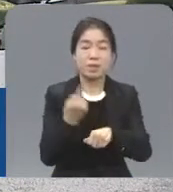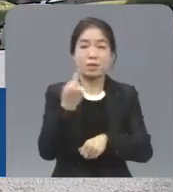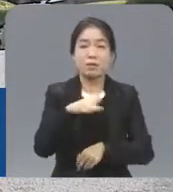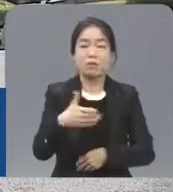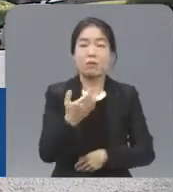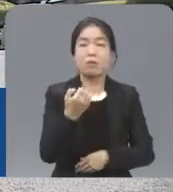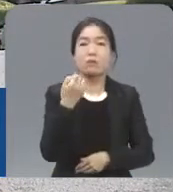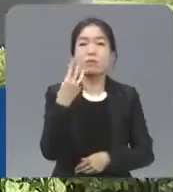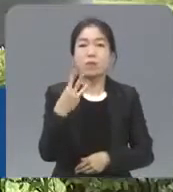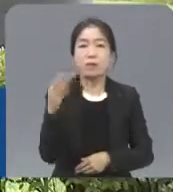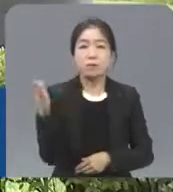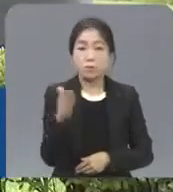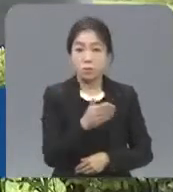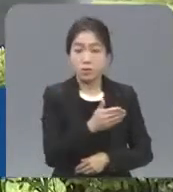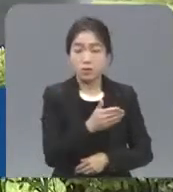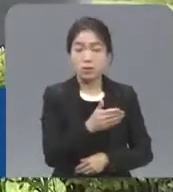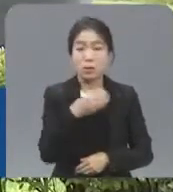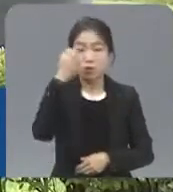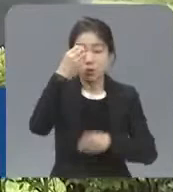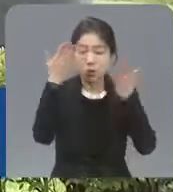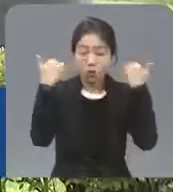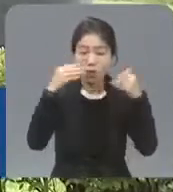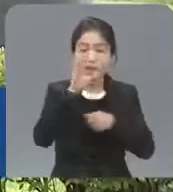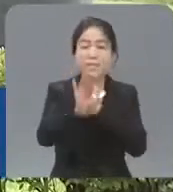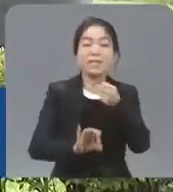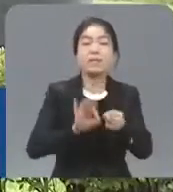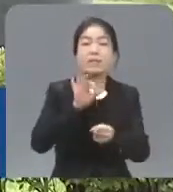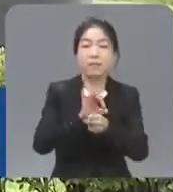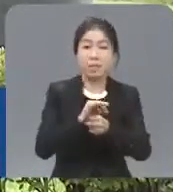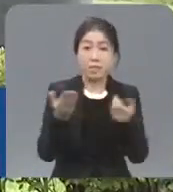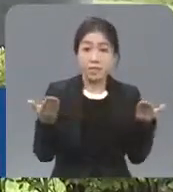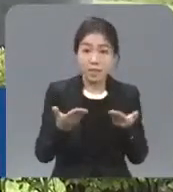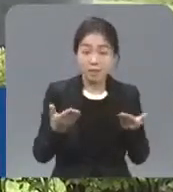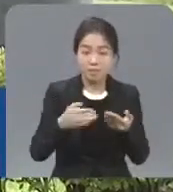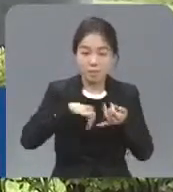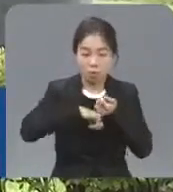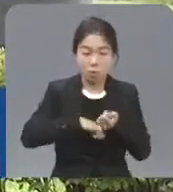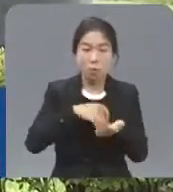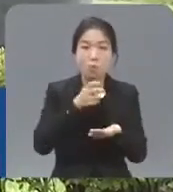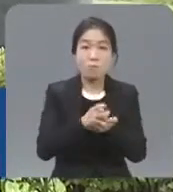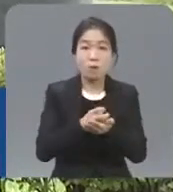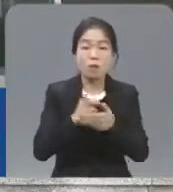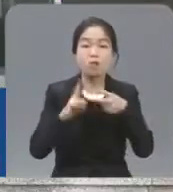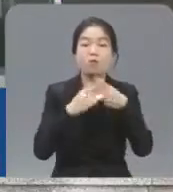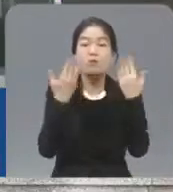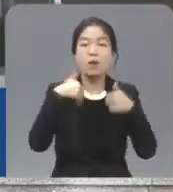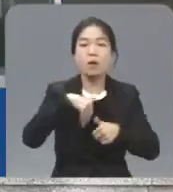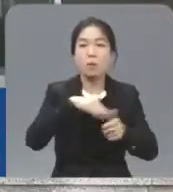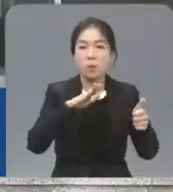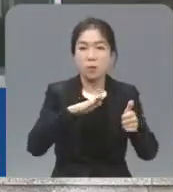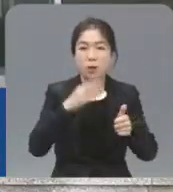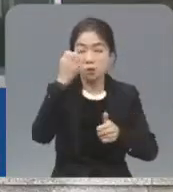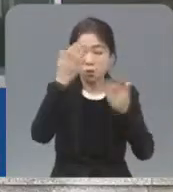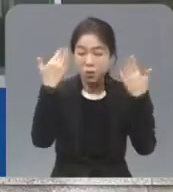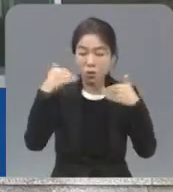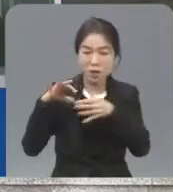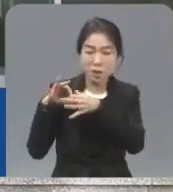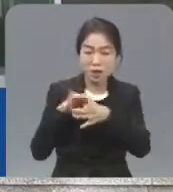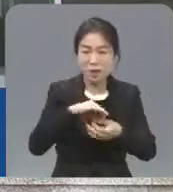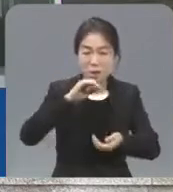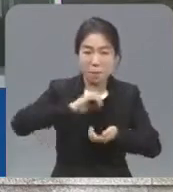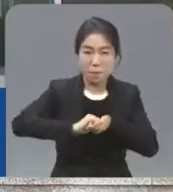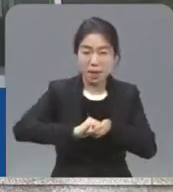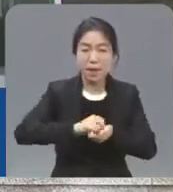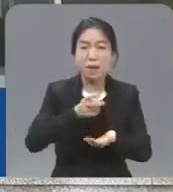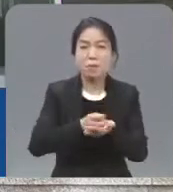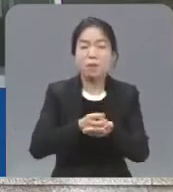1993년부터 고등학교에서 10년 근무하면 의무적으로 중학교로 전두환은 고교교사 근속 만기 제도를